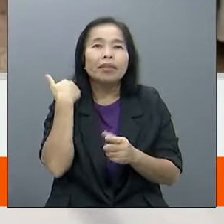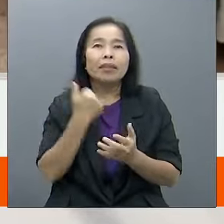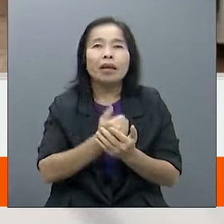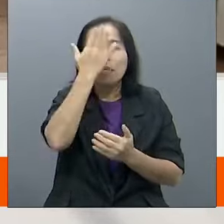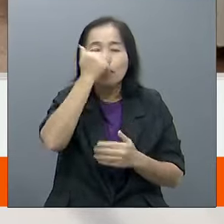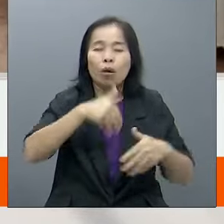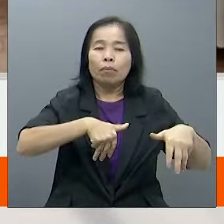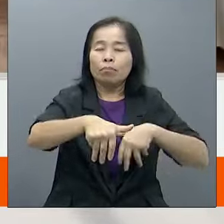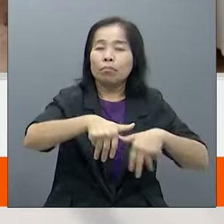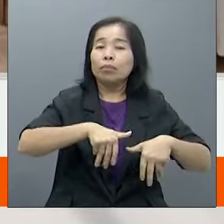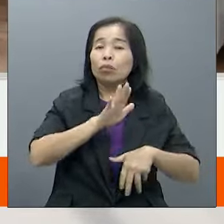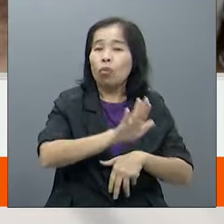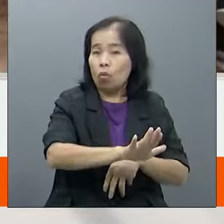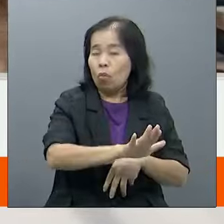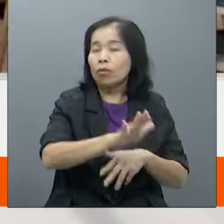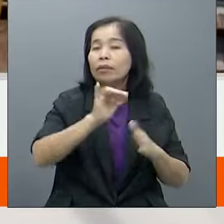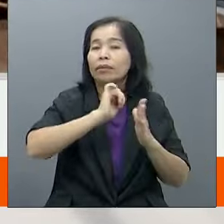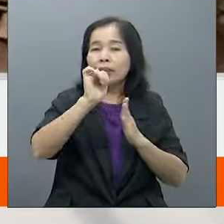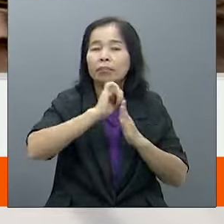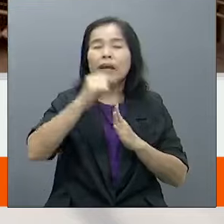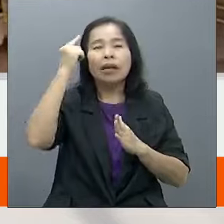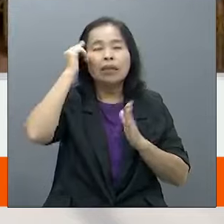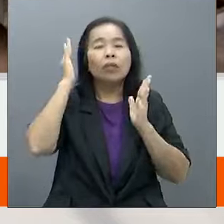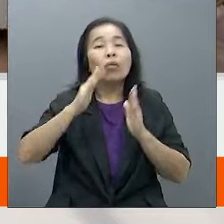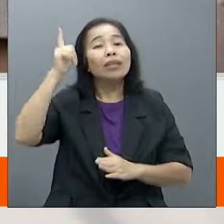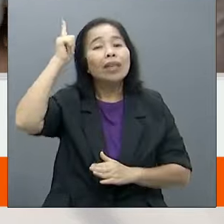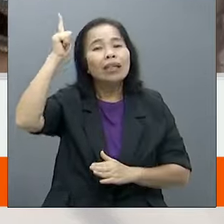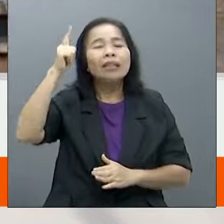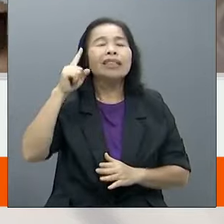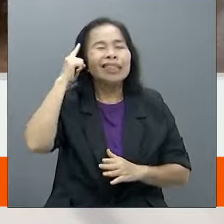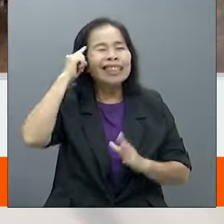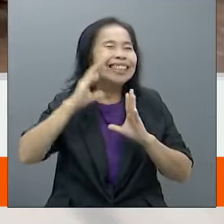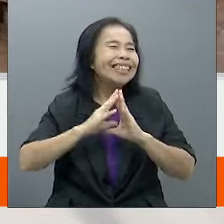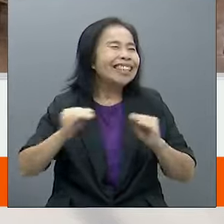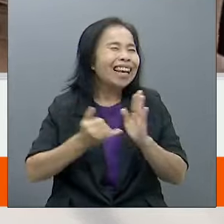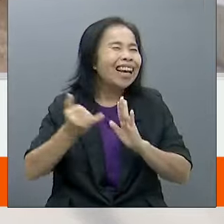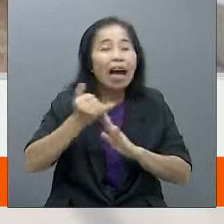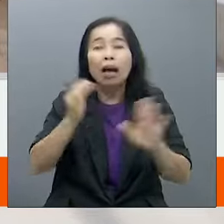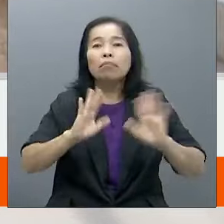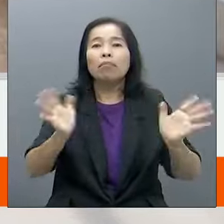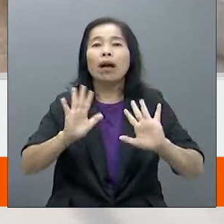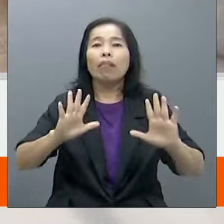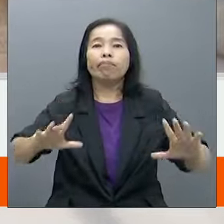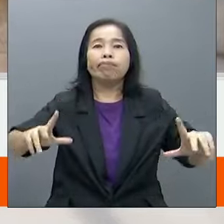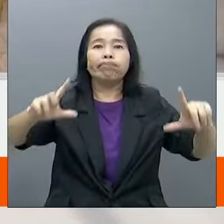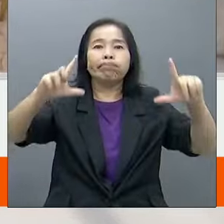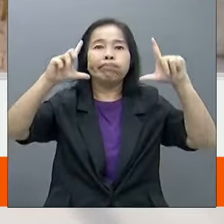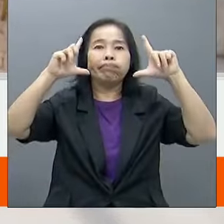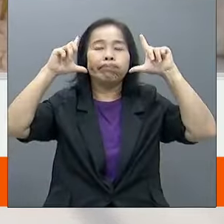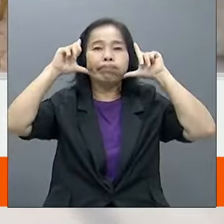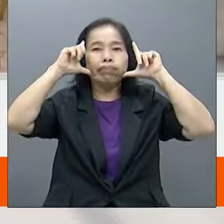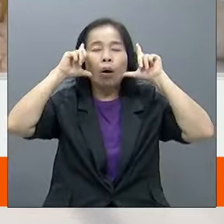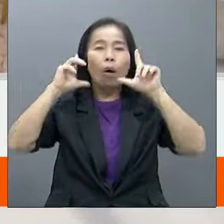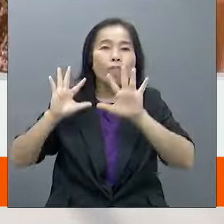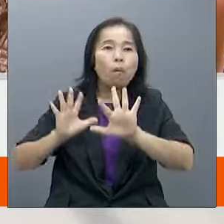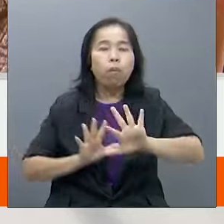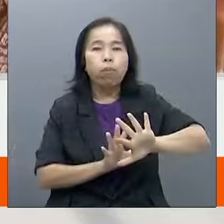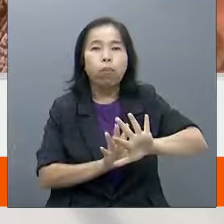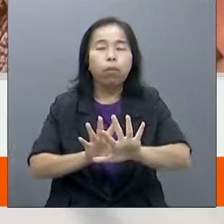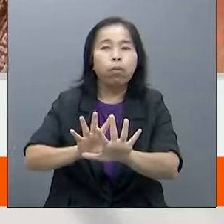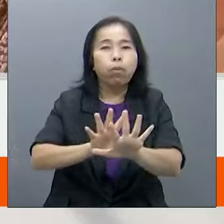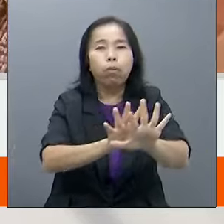ก็คิดว่าการมาของนะครับอดีตนายกทักษิณเนี่ยจะมาแบบเงียบๆนะครับแต่ปรากฏว่านะครับโอ้กลายเป็นว่านะครับ